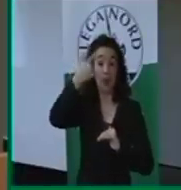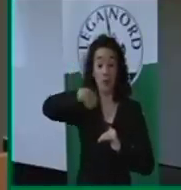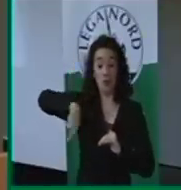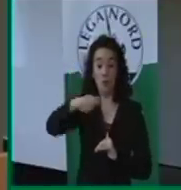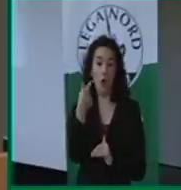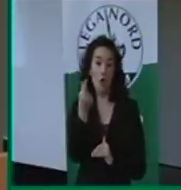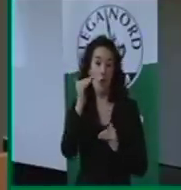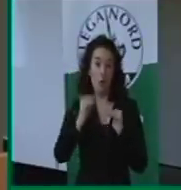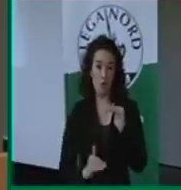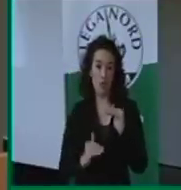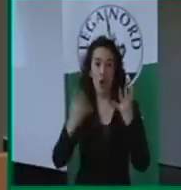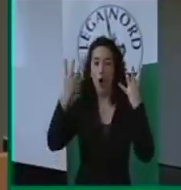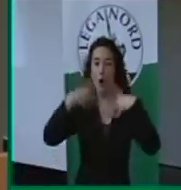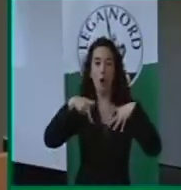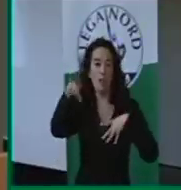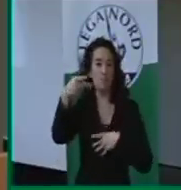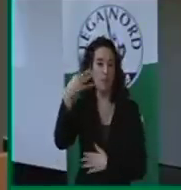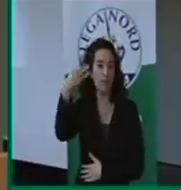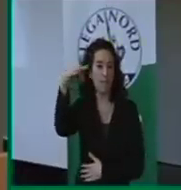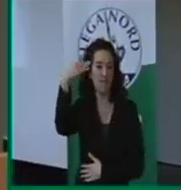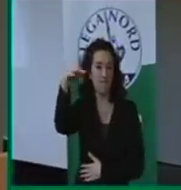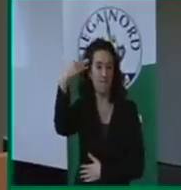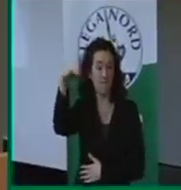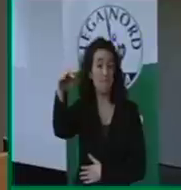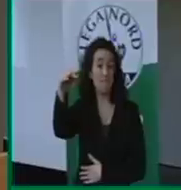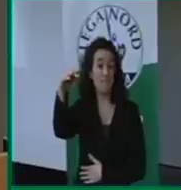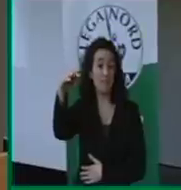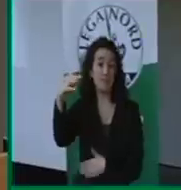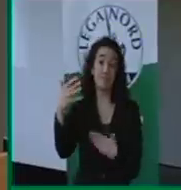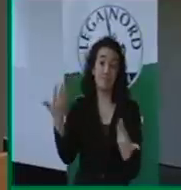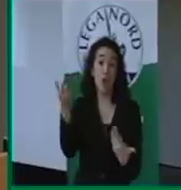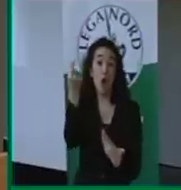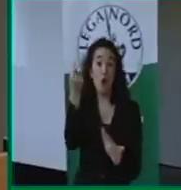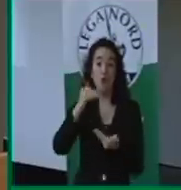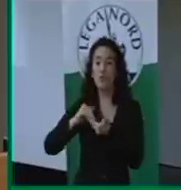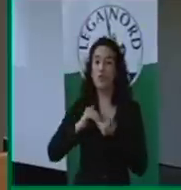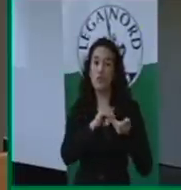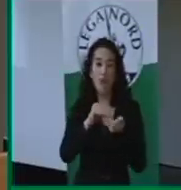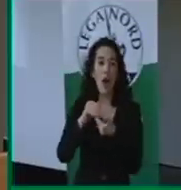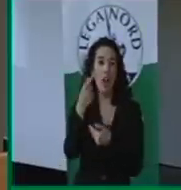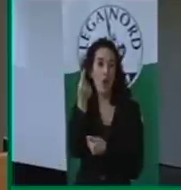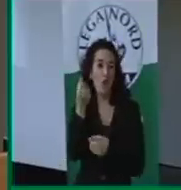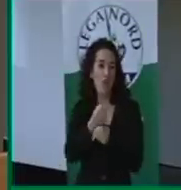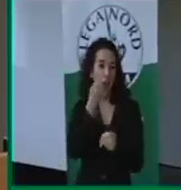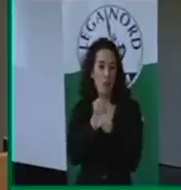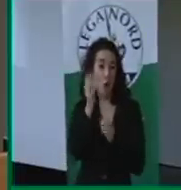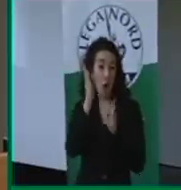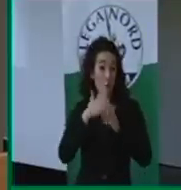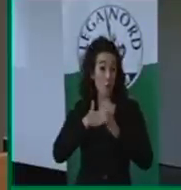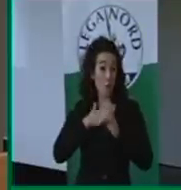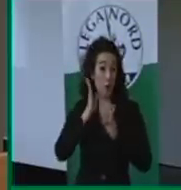ha una buona organizzazione e ha dei costi sociali e del lavoro molto inferiori ai